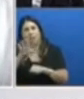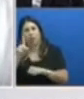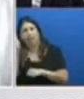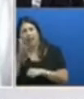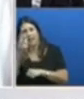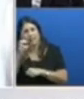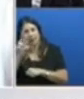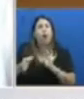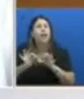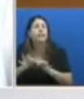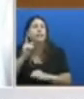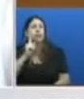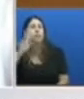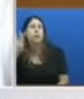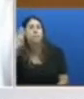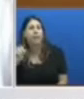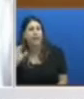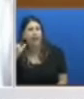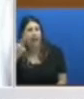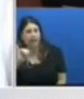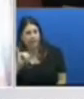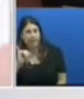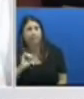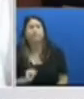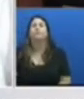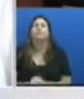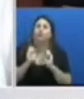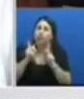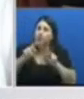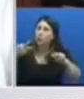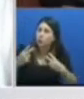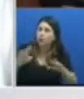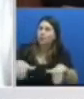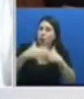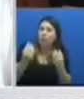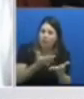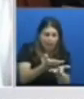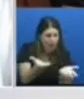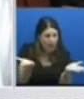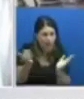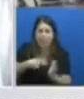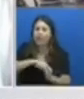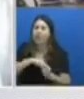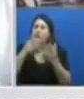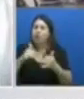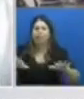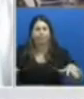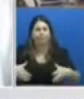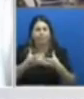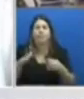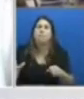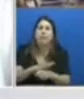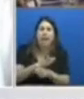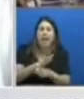אימים להוביל לקניית סמכות שיפוטית או לקביעת מסמרות ופגיעה בדמוקרטיה היא תרחיש אימן א